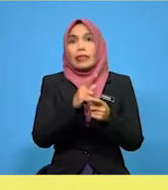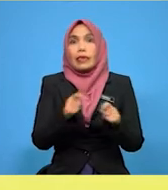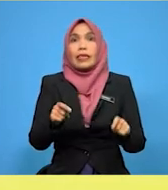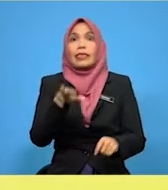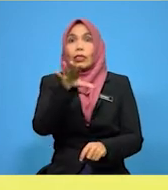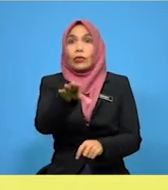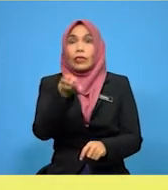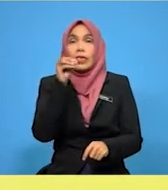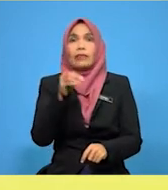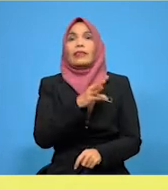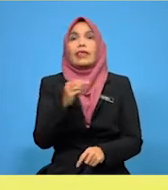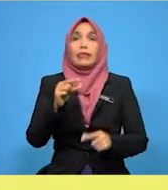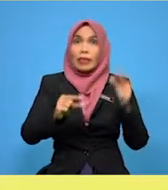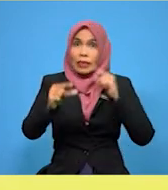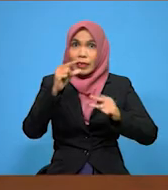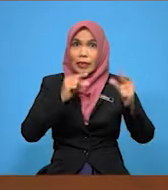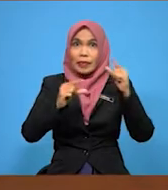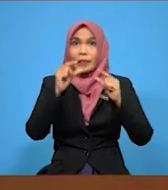digrade.